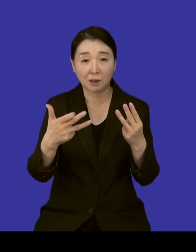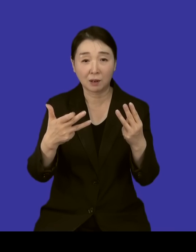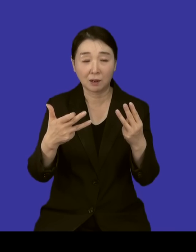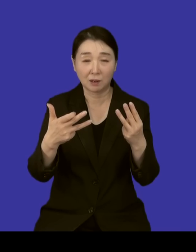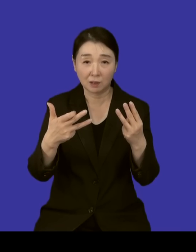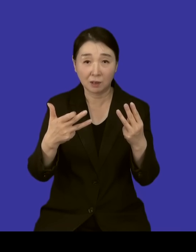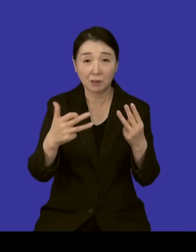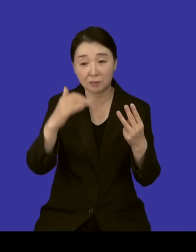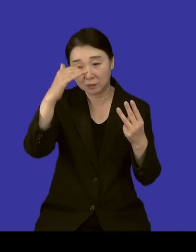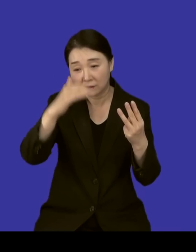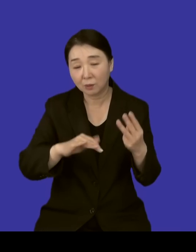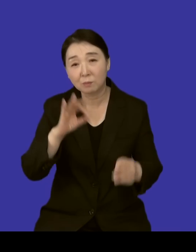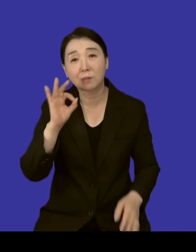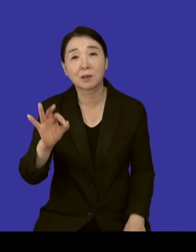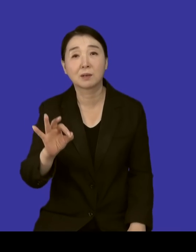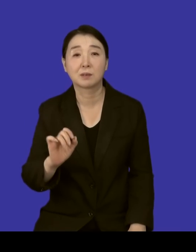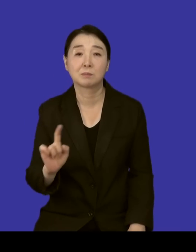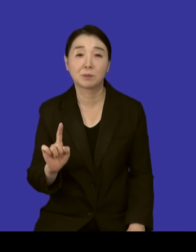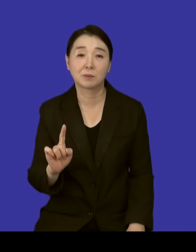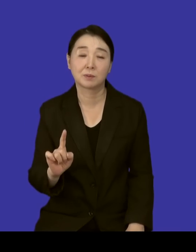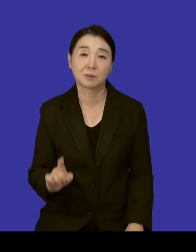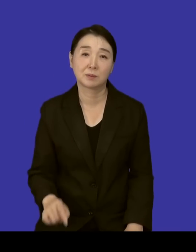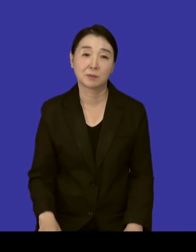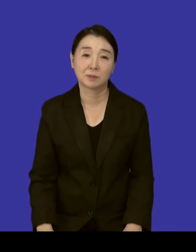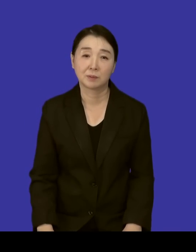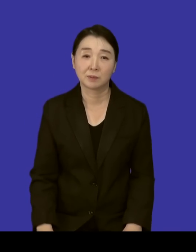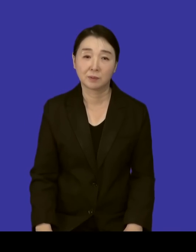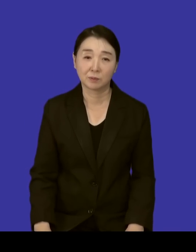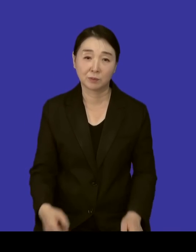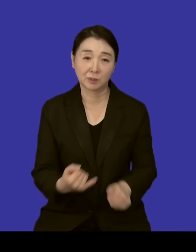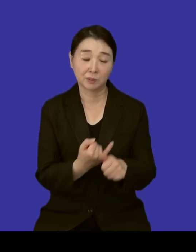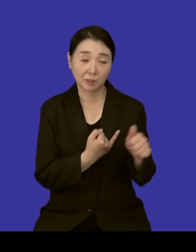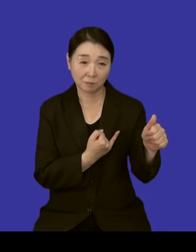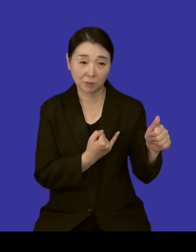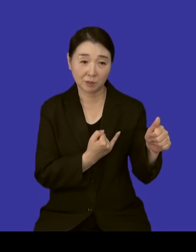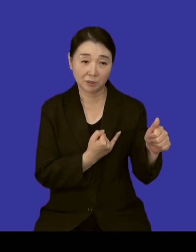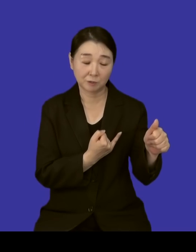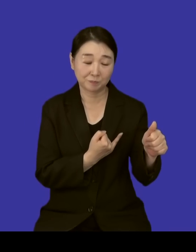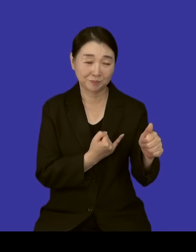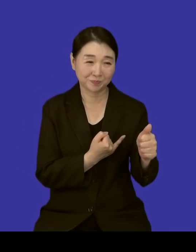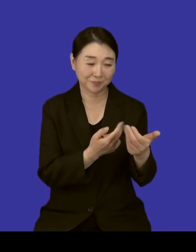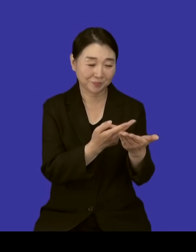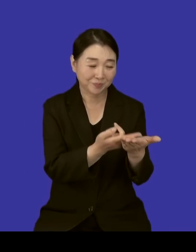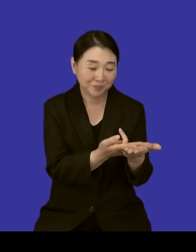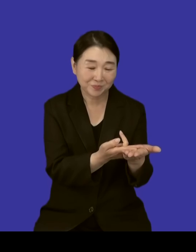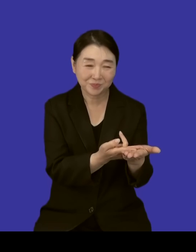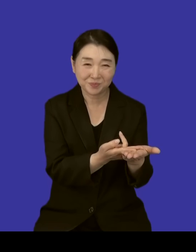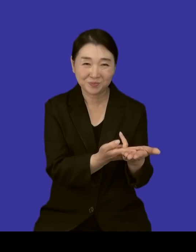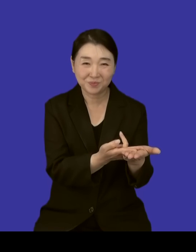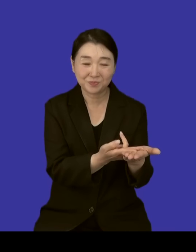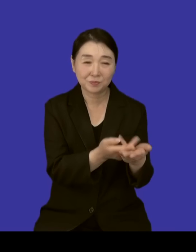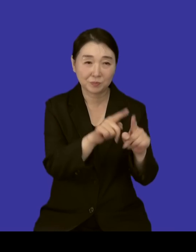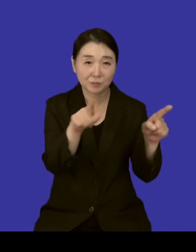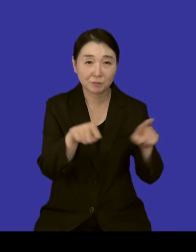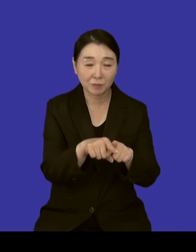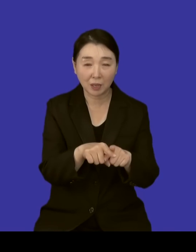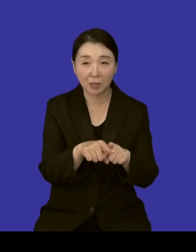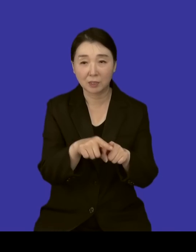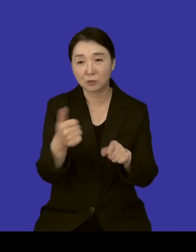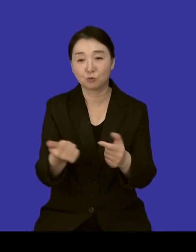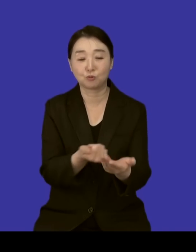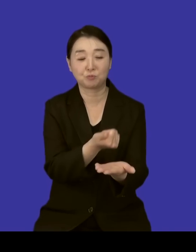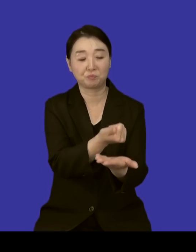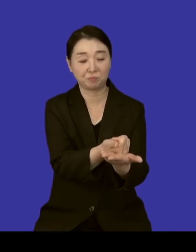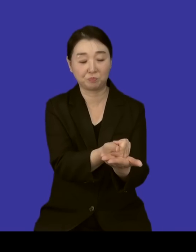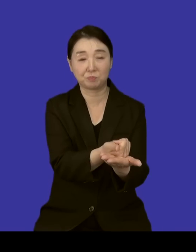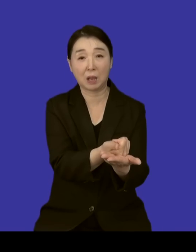큐티 내용을 제가 뭔가 우리 남편이 보려 있던 자리에 지금 시신으로 있고 문가비에 큐티